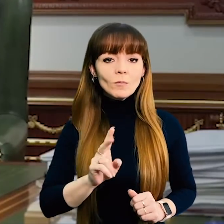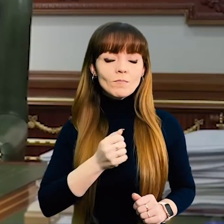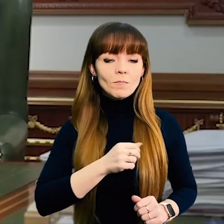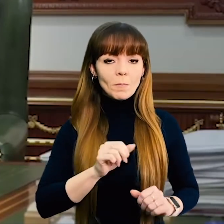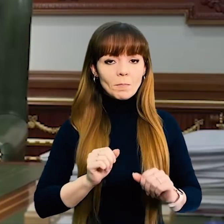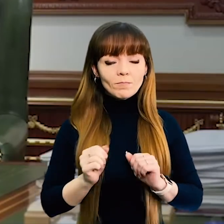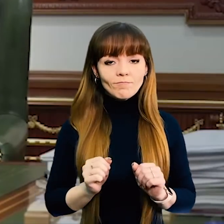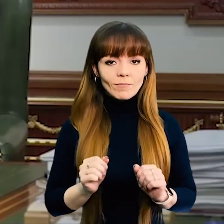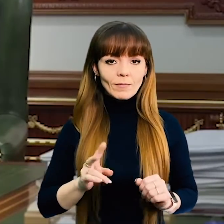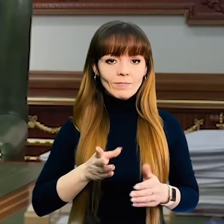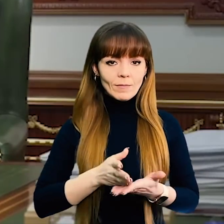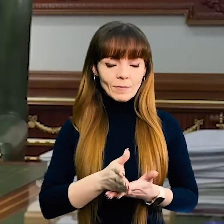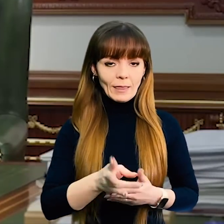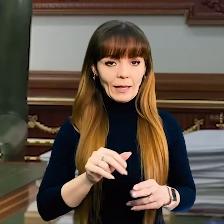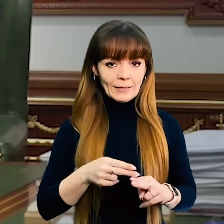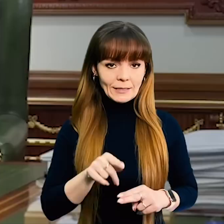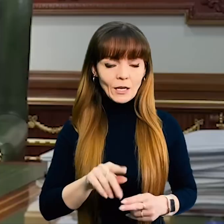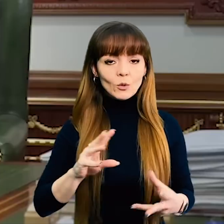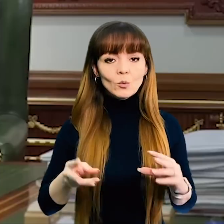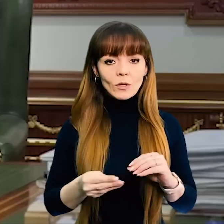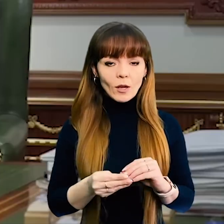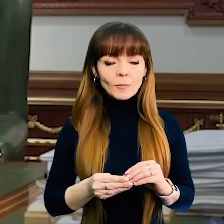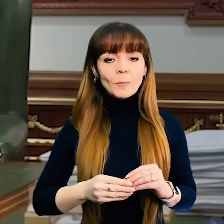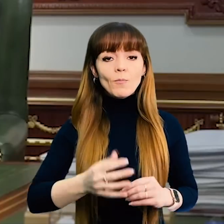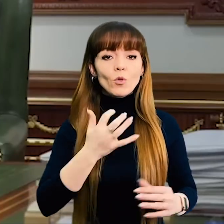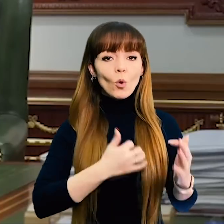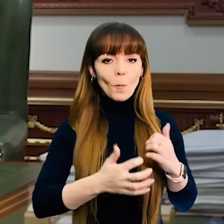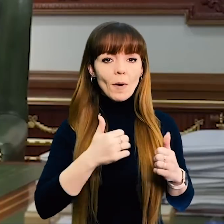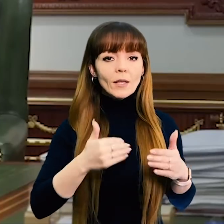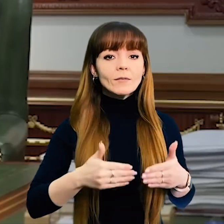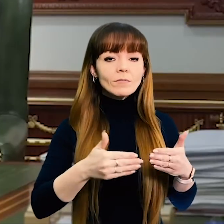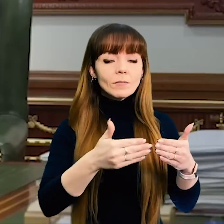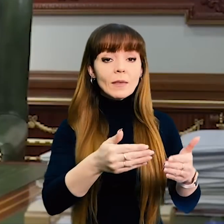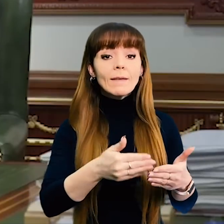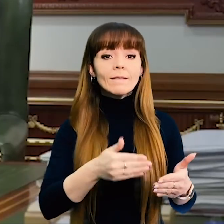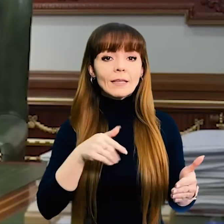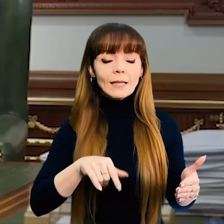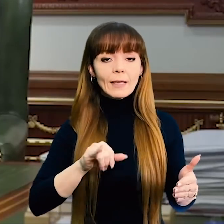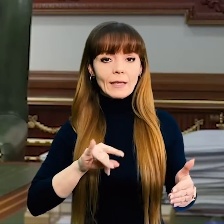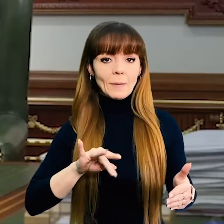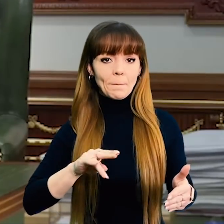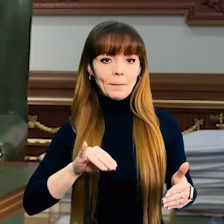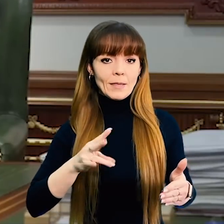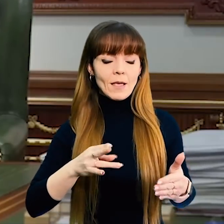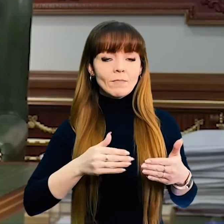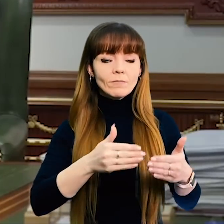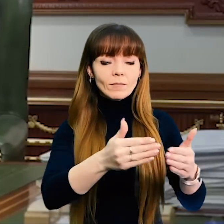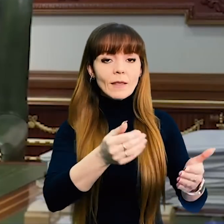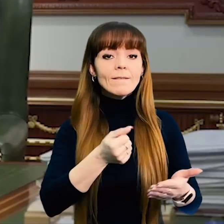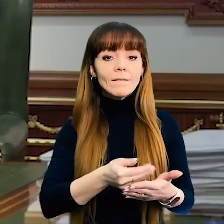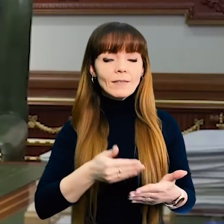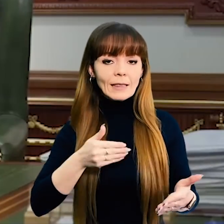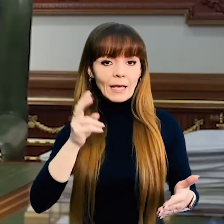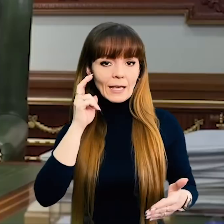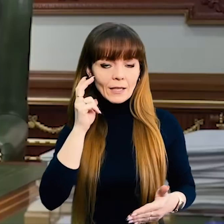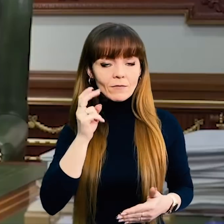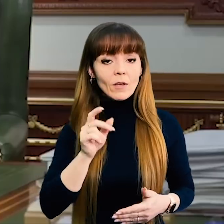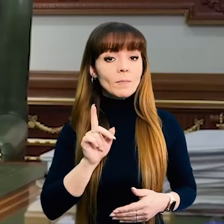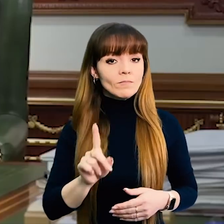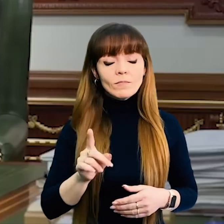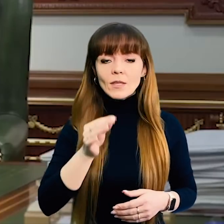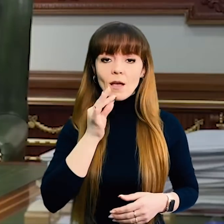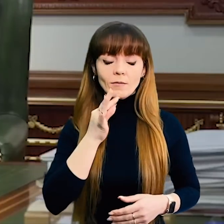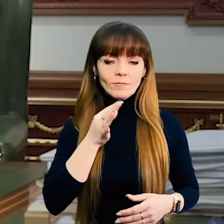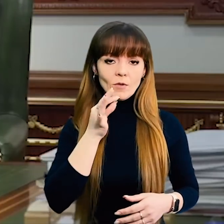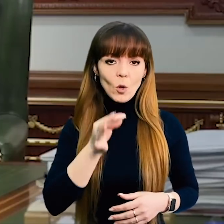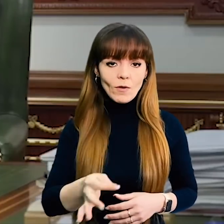кожній, усім, хто працював на цей результат. Окупантів відштовхують від Ірпеня, відштовхують від Києва.